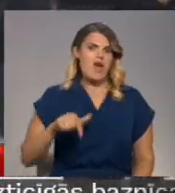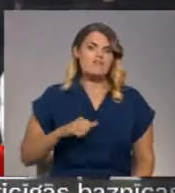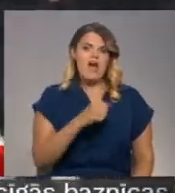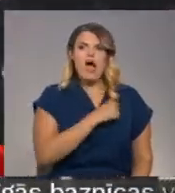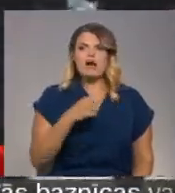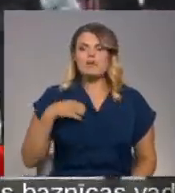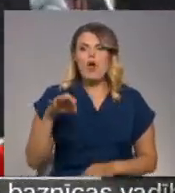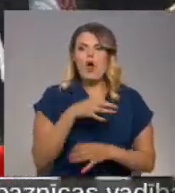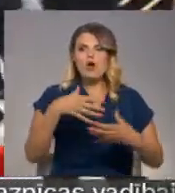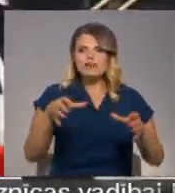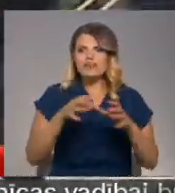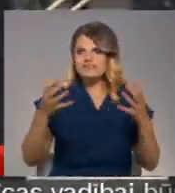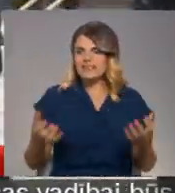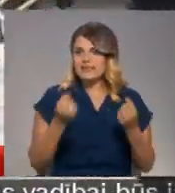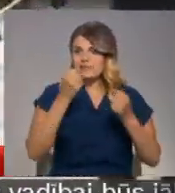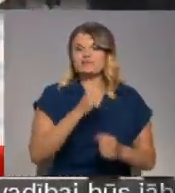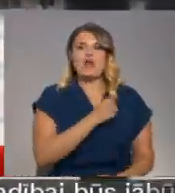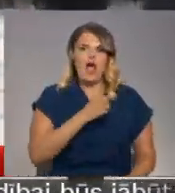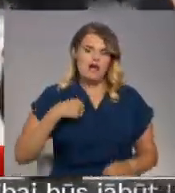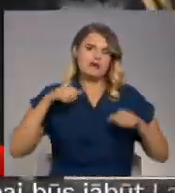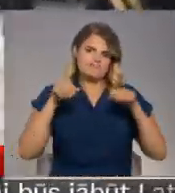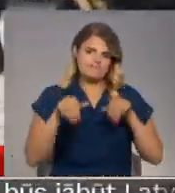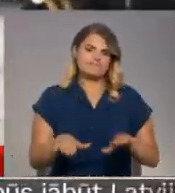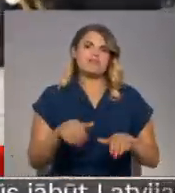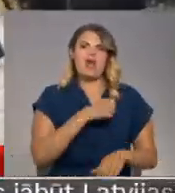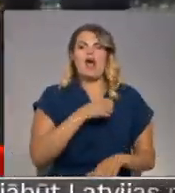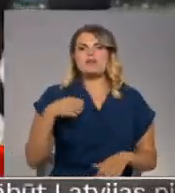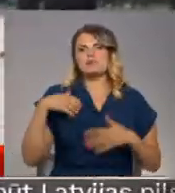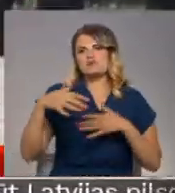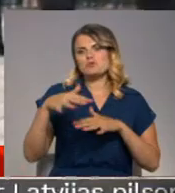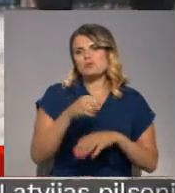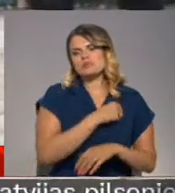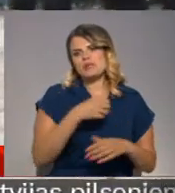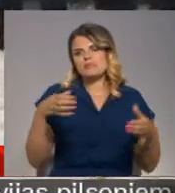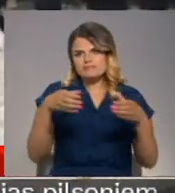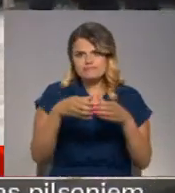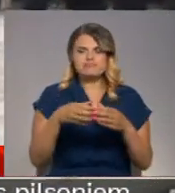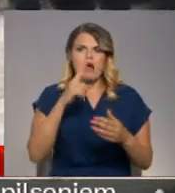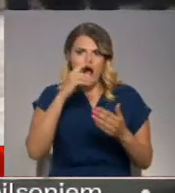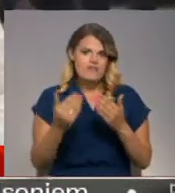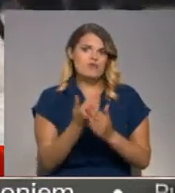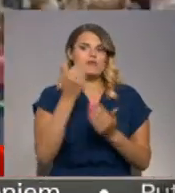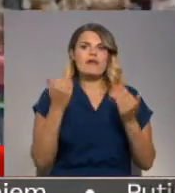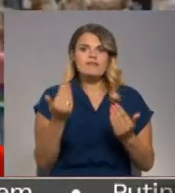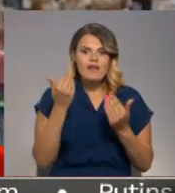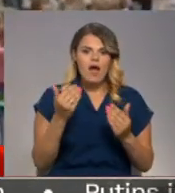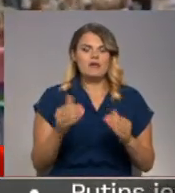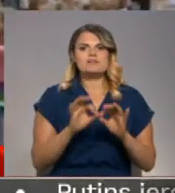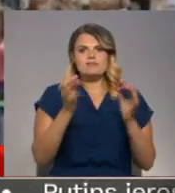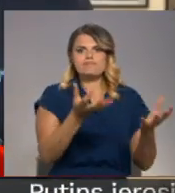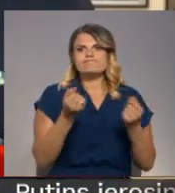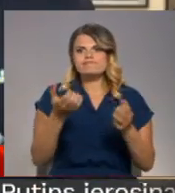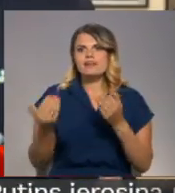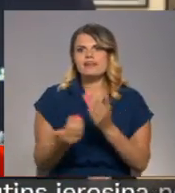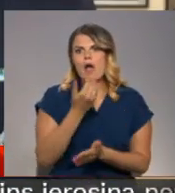orķestra dibināšanas Nacionālajie bruņoties spēki lēmuši par jūras spēku orķestra atjaunošanu, un tagad notiek jauna dalībnieku